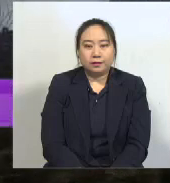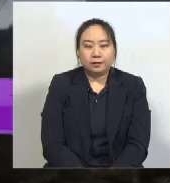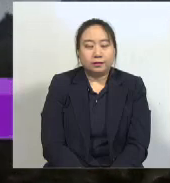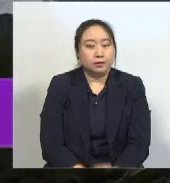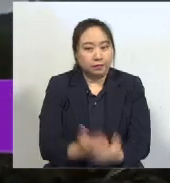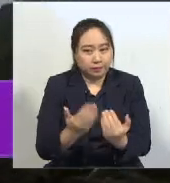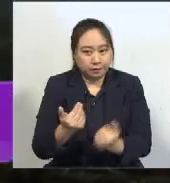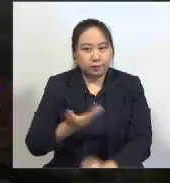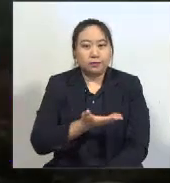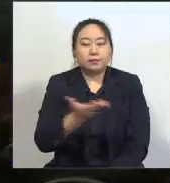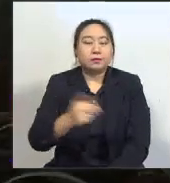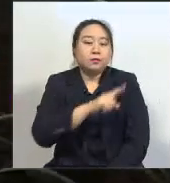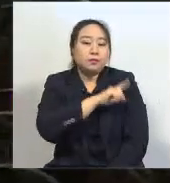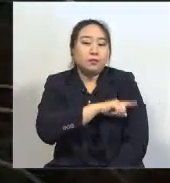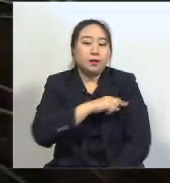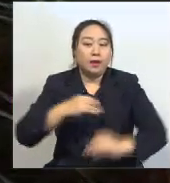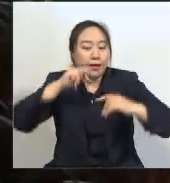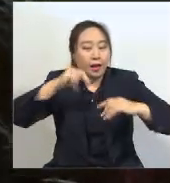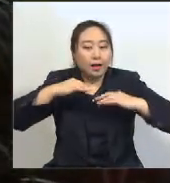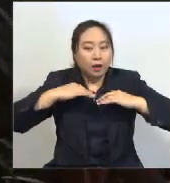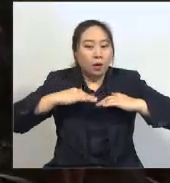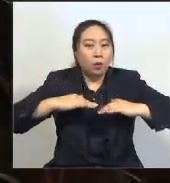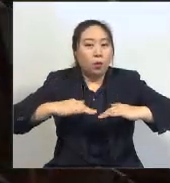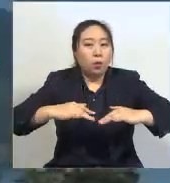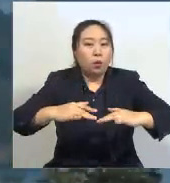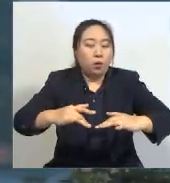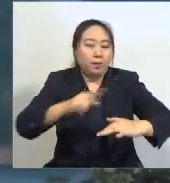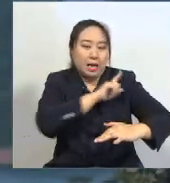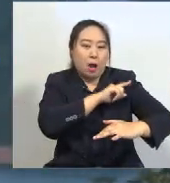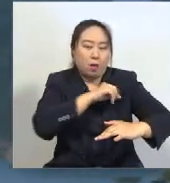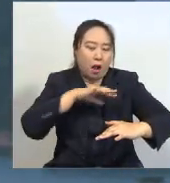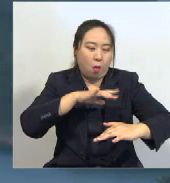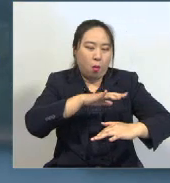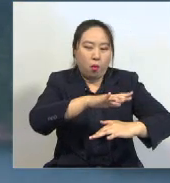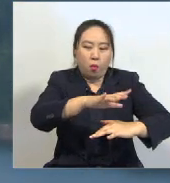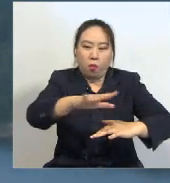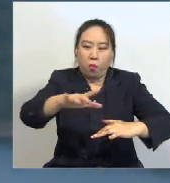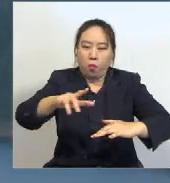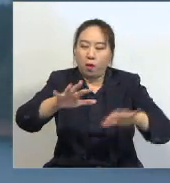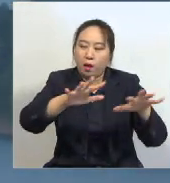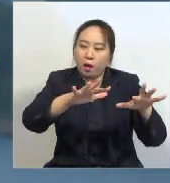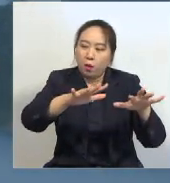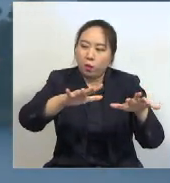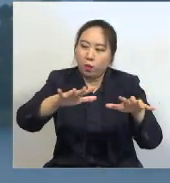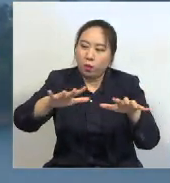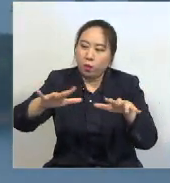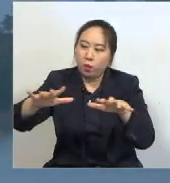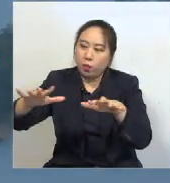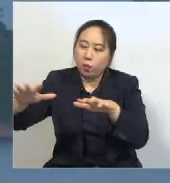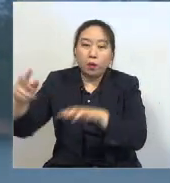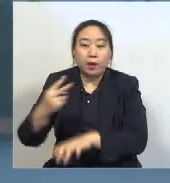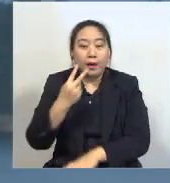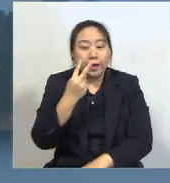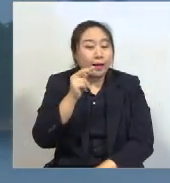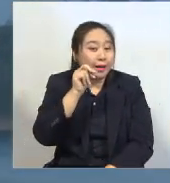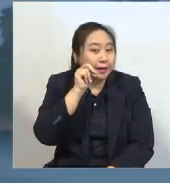บรรยากาศของสายหมอกที่ลอยอยู่กลางทะเลสาบของเขื่อนราชประภาและค่อยๆไหลไปอย่างช้าๆจนมองเห็นแอ่งกักเก็บน้